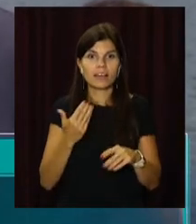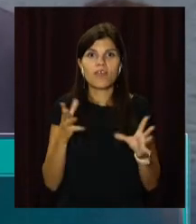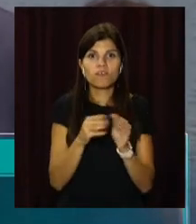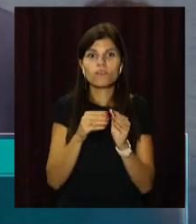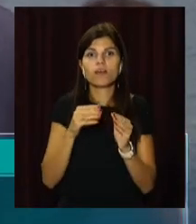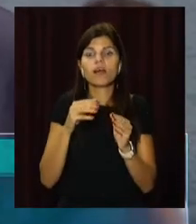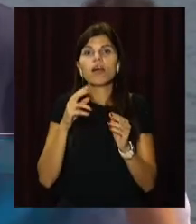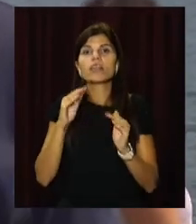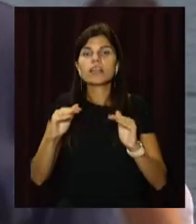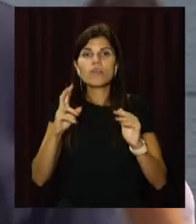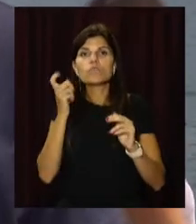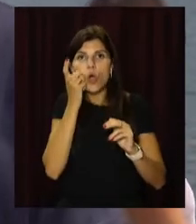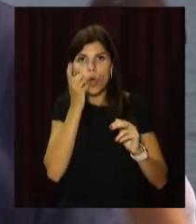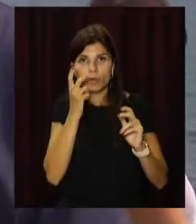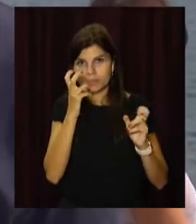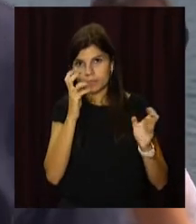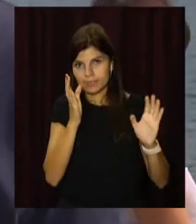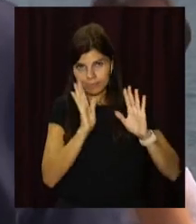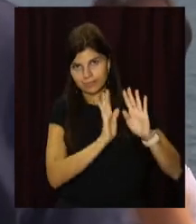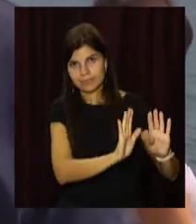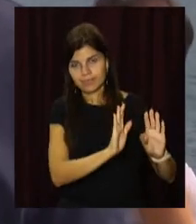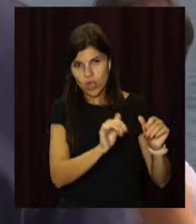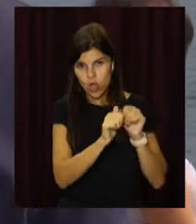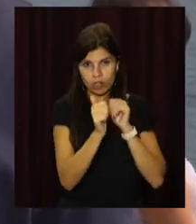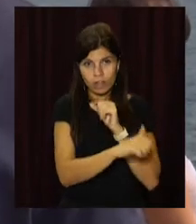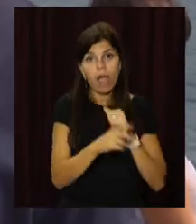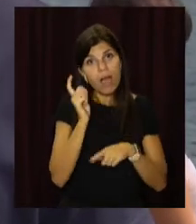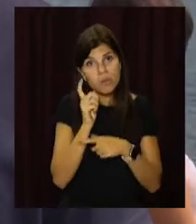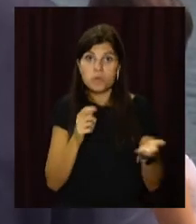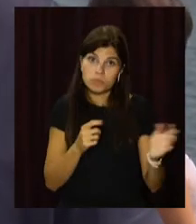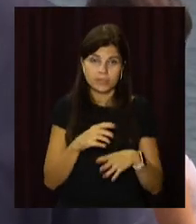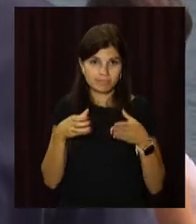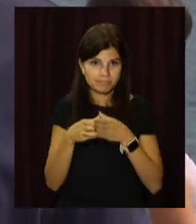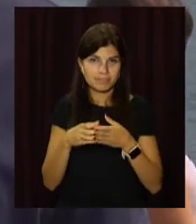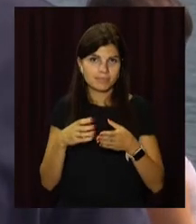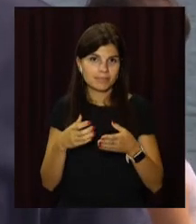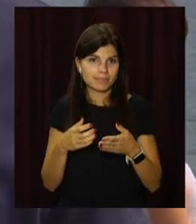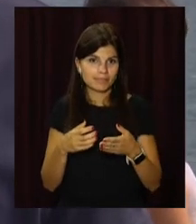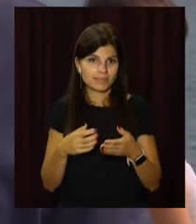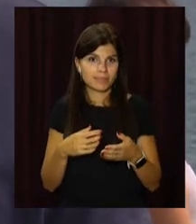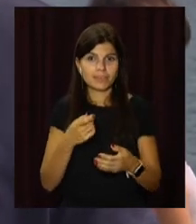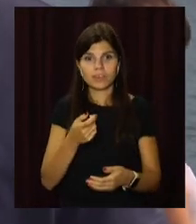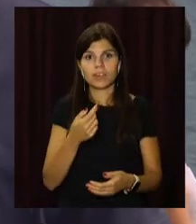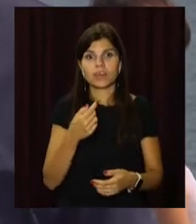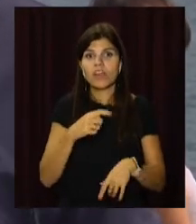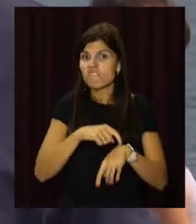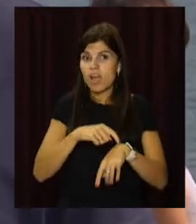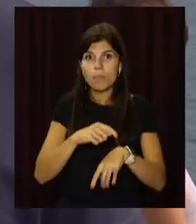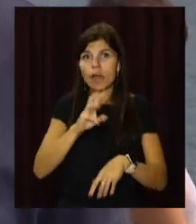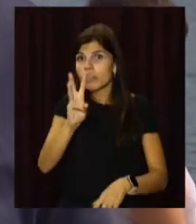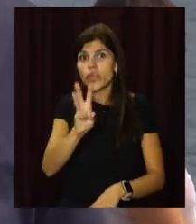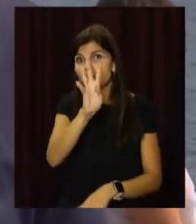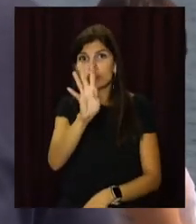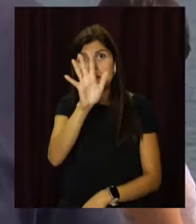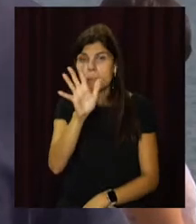телефон. От ми йдемо з ним на рибалку. Він 4-5-6 часу, він відкликається в свою